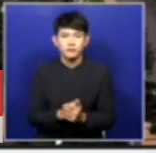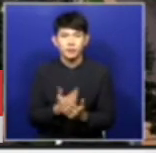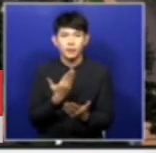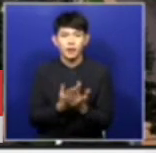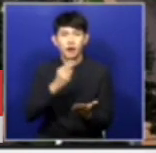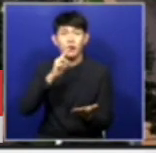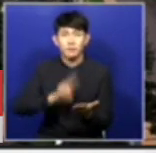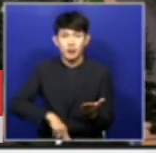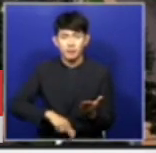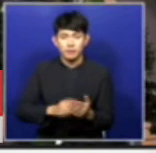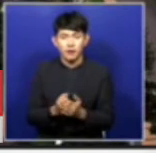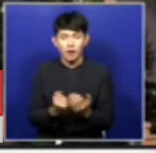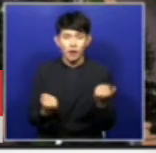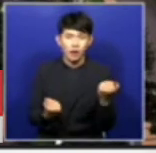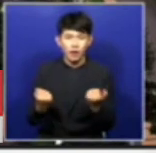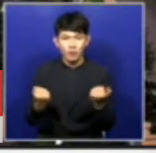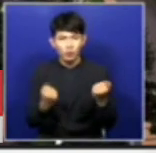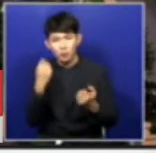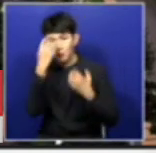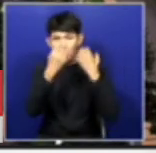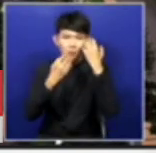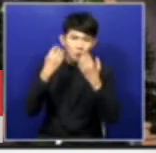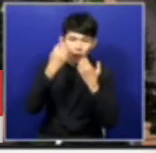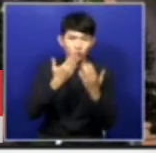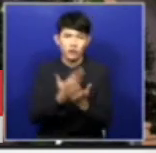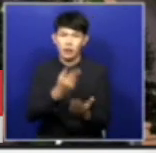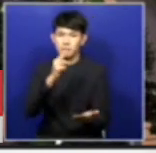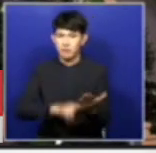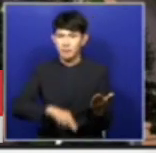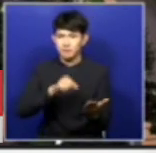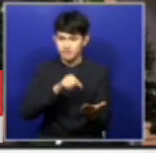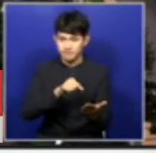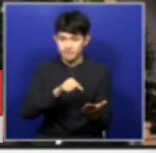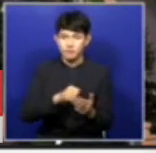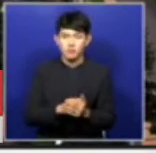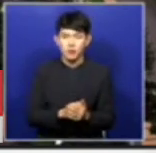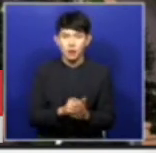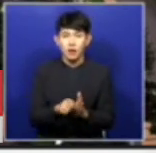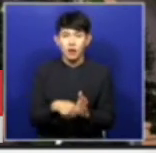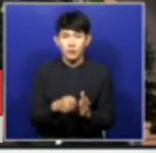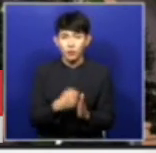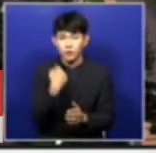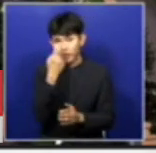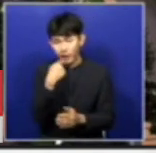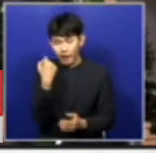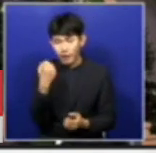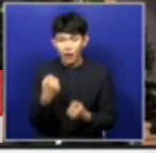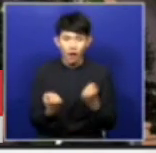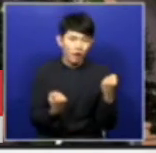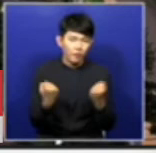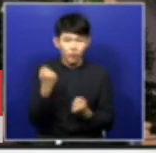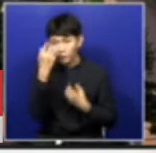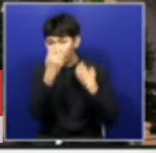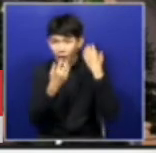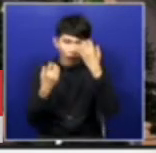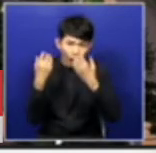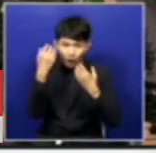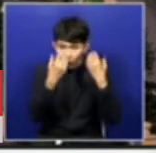จากเมาแล้วขับนะครับเพราะว่าคนเมาแล้วขับนี่คือเหตุ